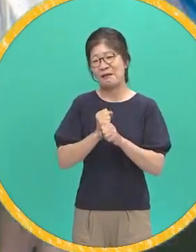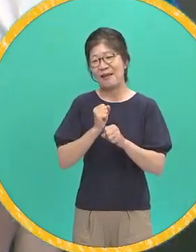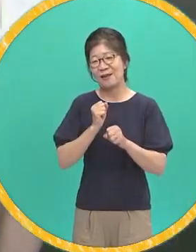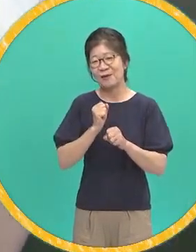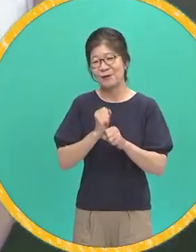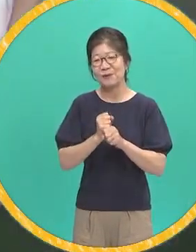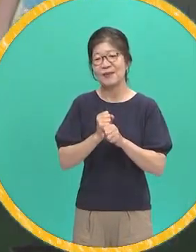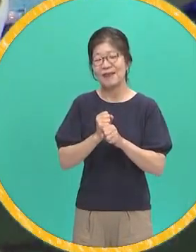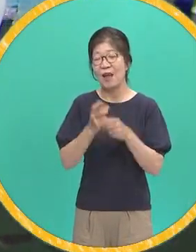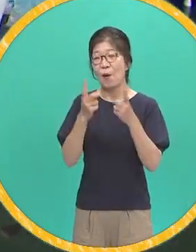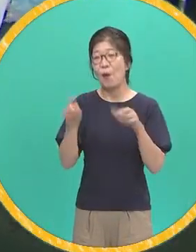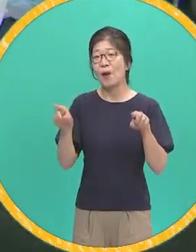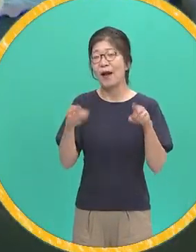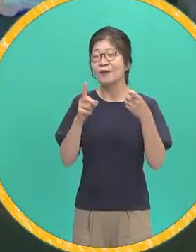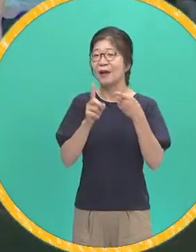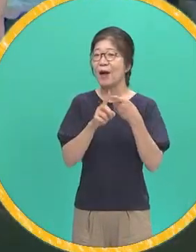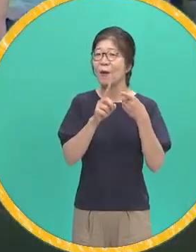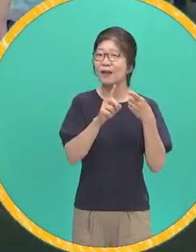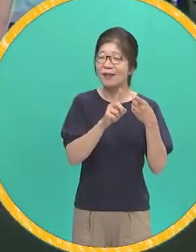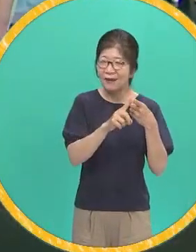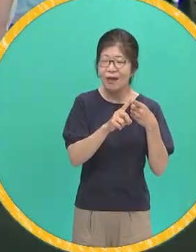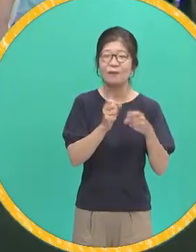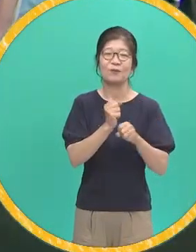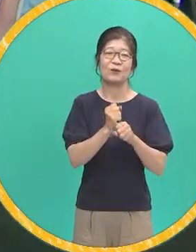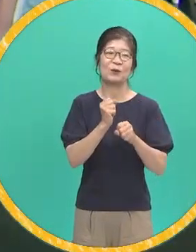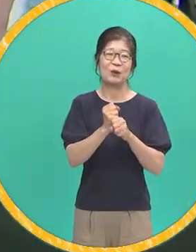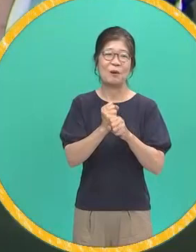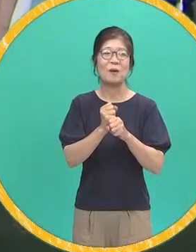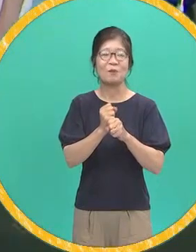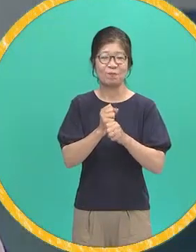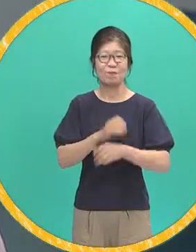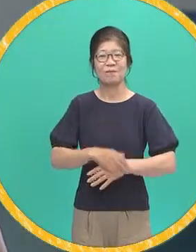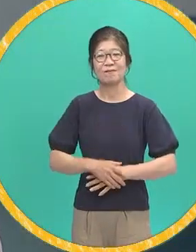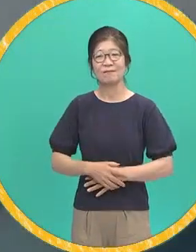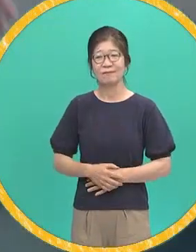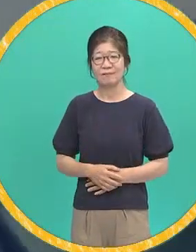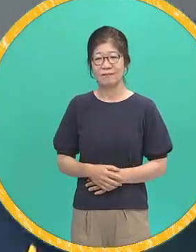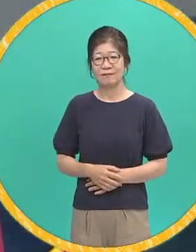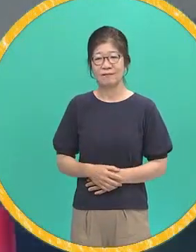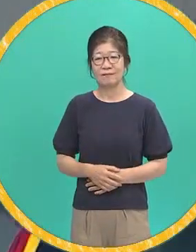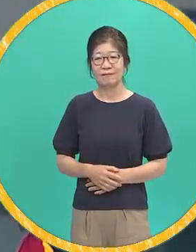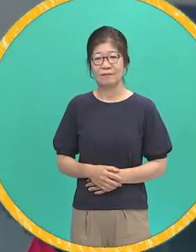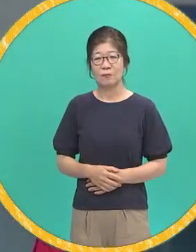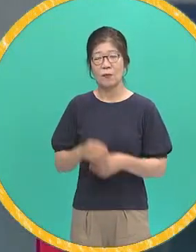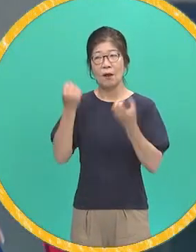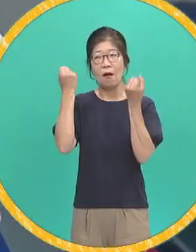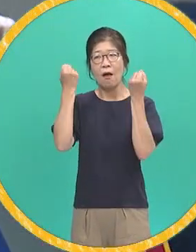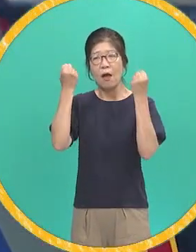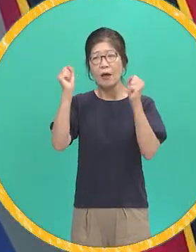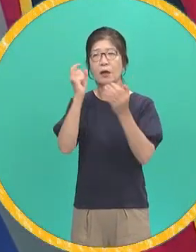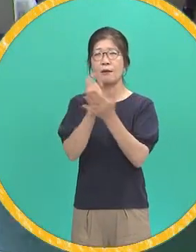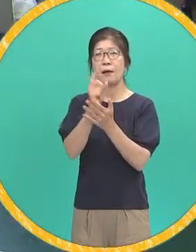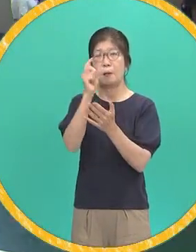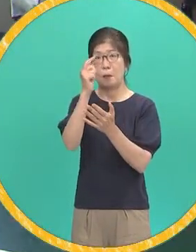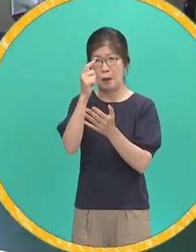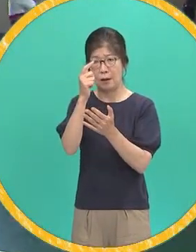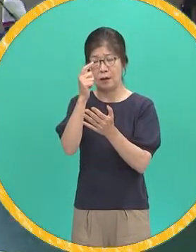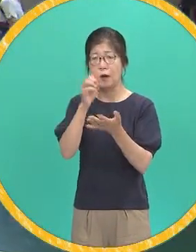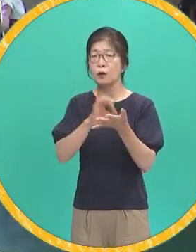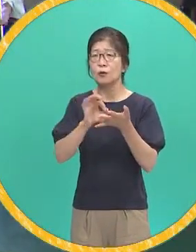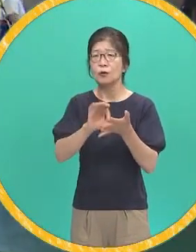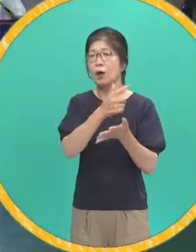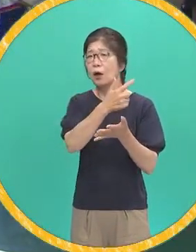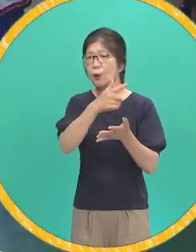曲のイメージに合うように作成しています手作りなんですねはい演技だけではなく小道具も